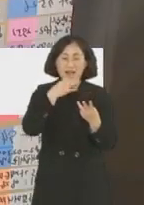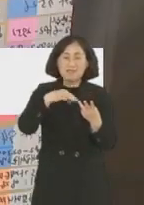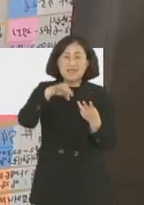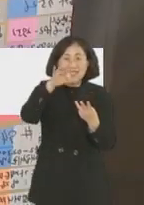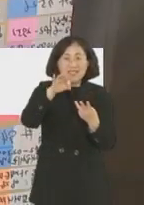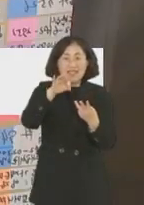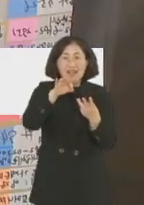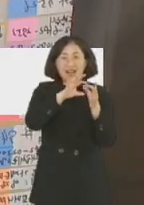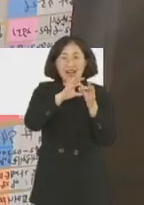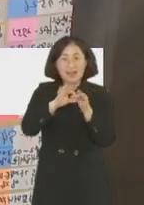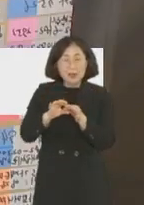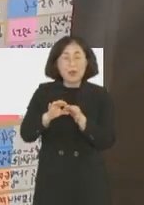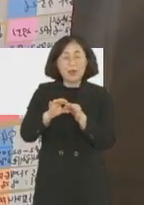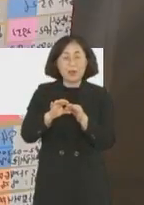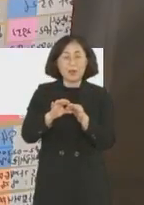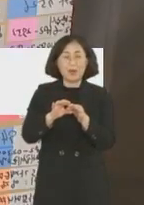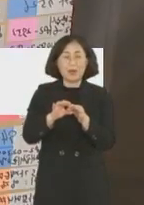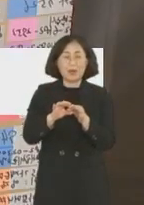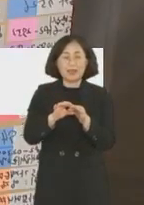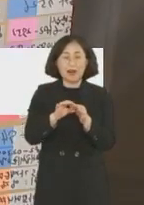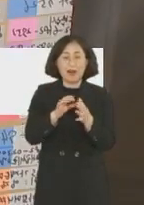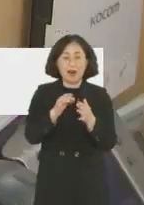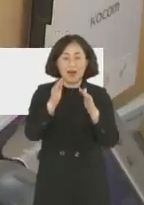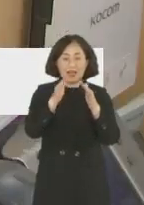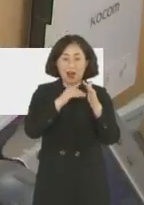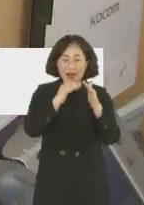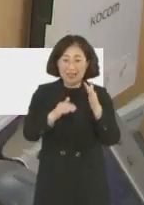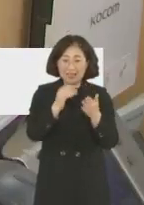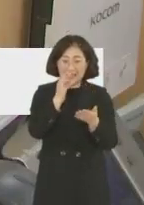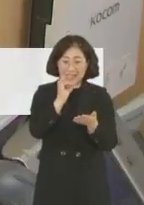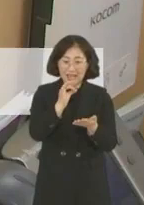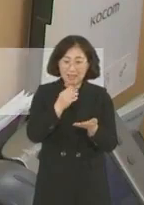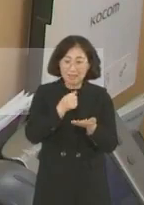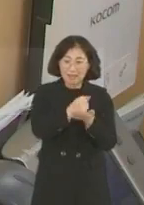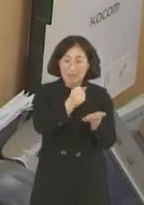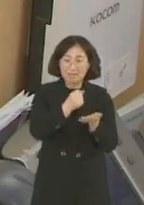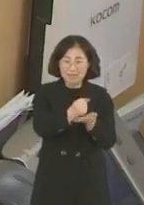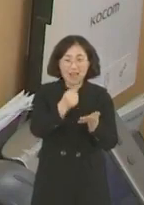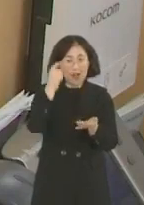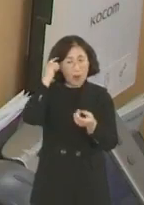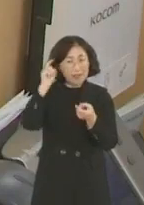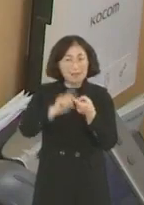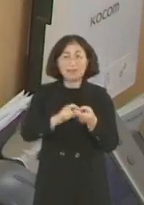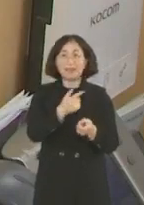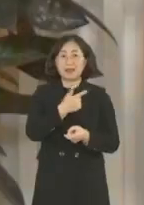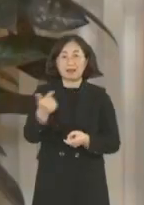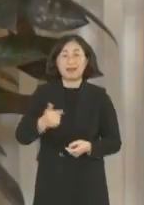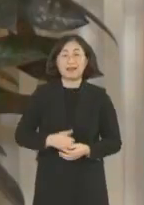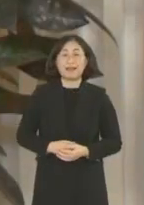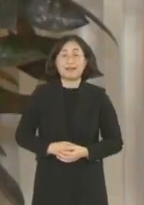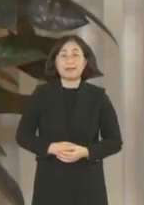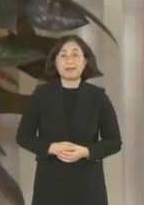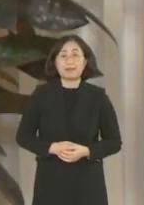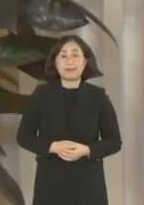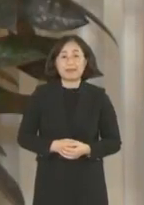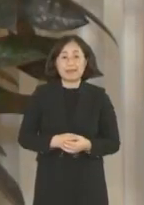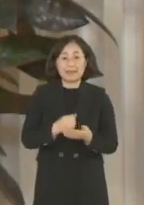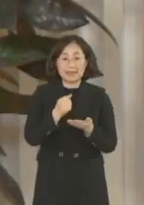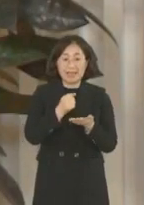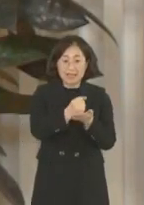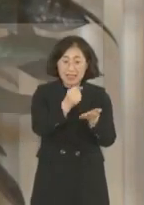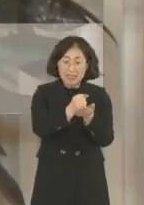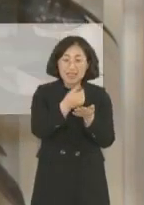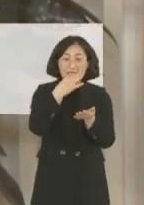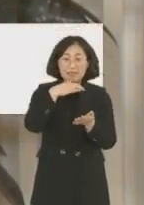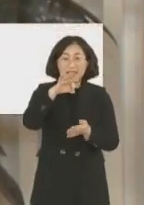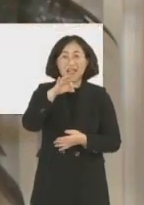기조가 유지되면서 확정금리형 정기예금 상품에 대한 관심이 이어지고 있습니다. 예금금리가 떨어지고